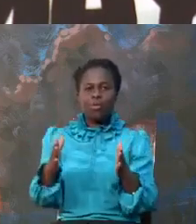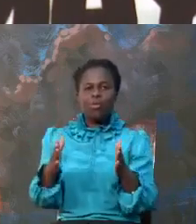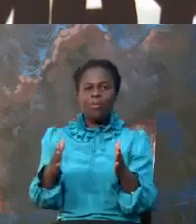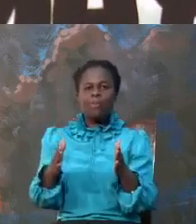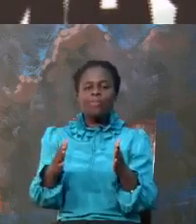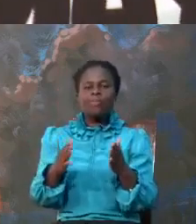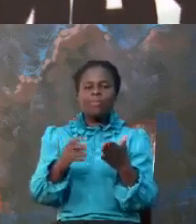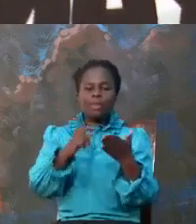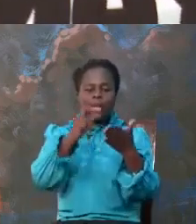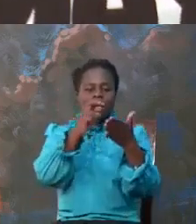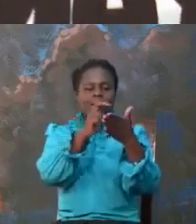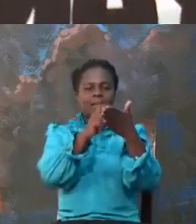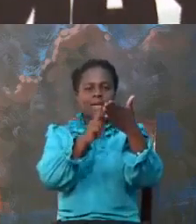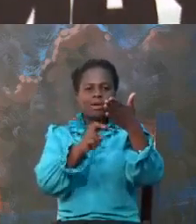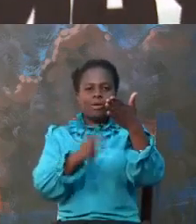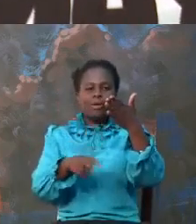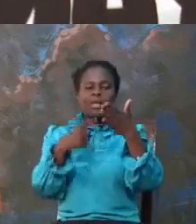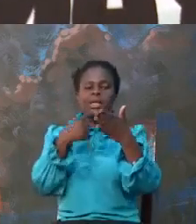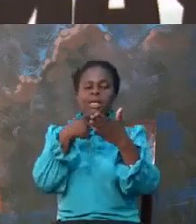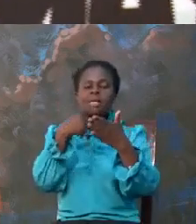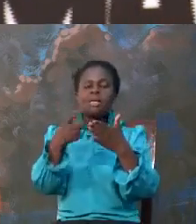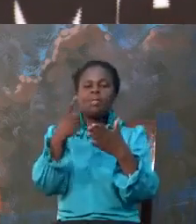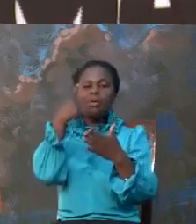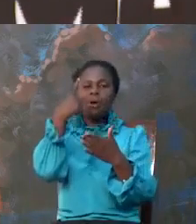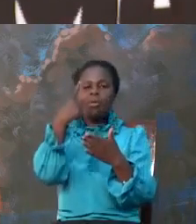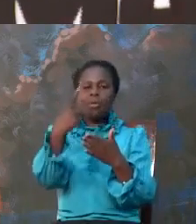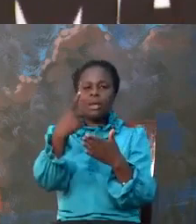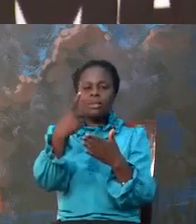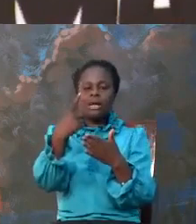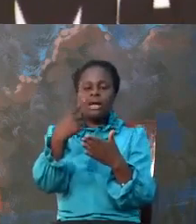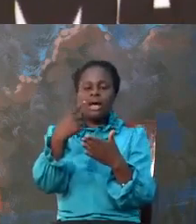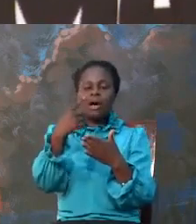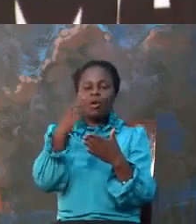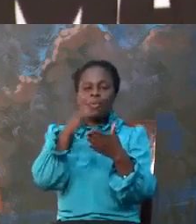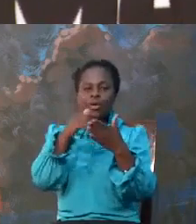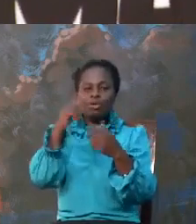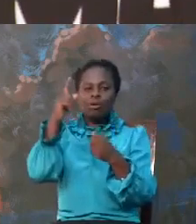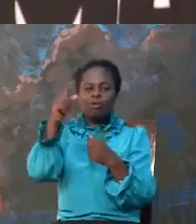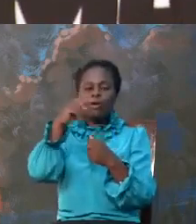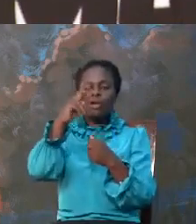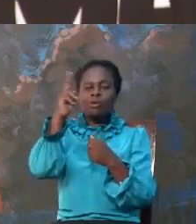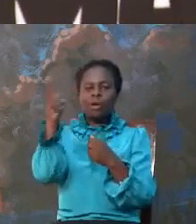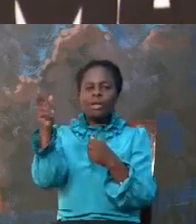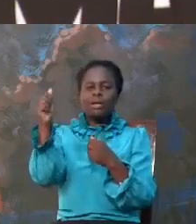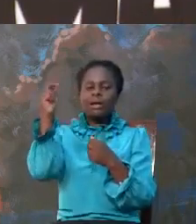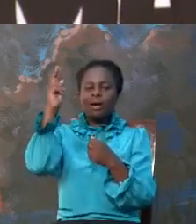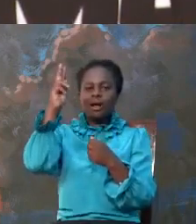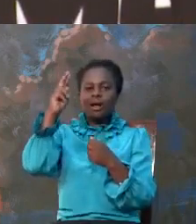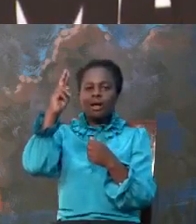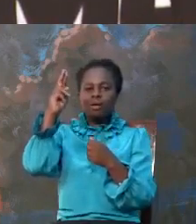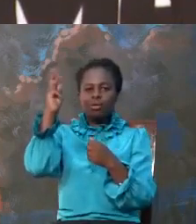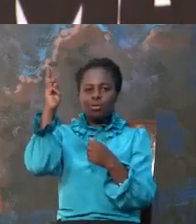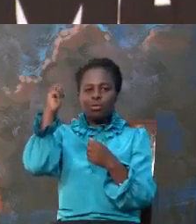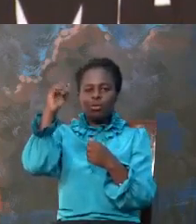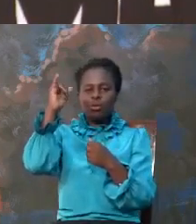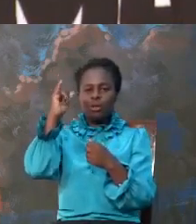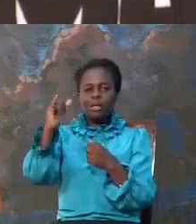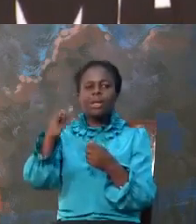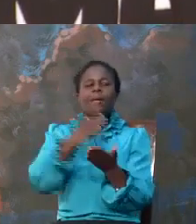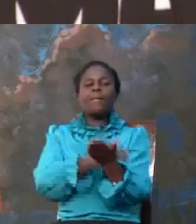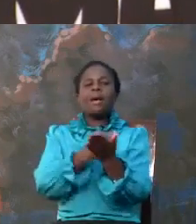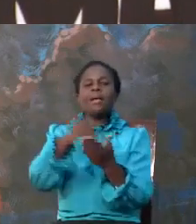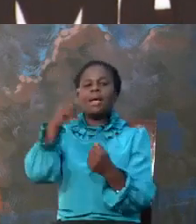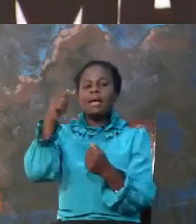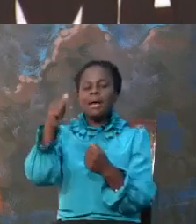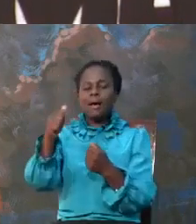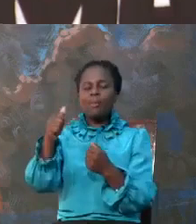hivyo alifahamika katika uzao wa Israeli akiwa ni Haruni. Baada ya Haruni akaja Eliasari, Eliasari akaja Finiasi, mpaka